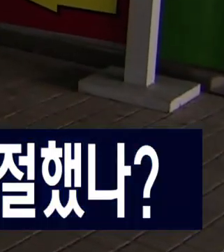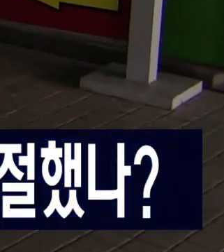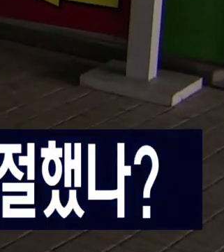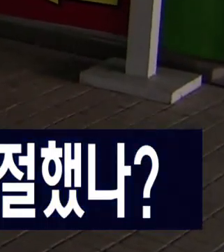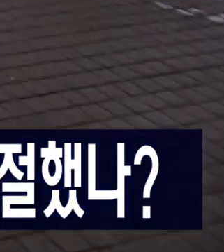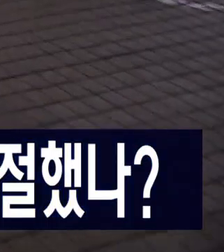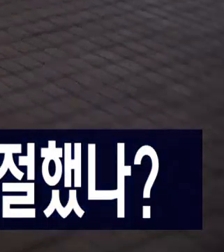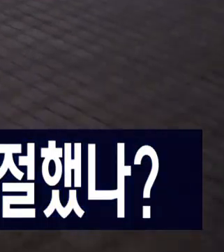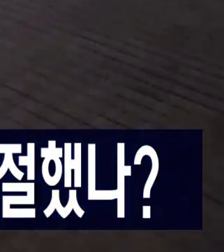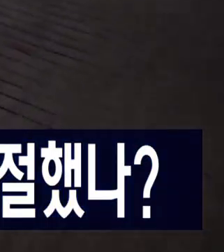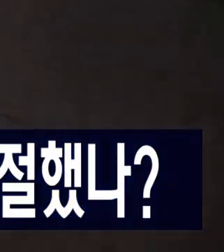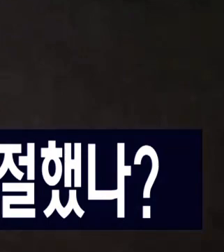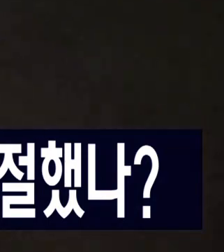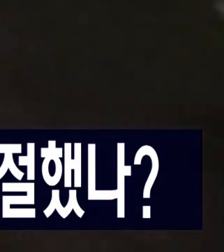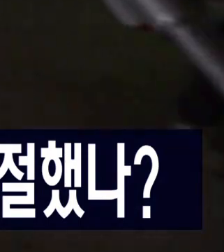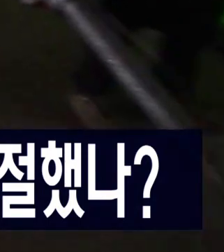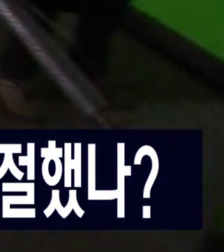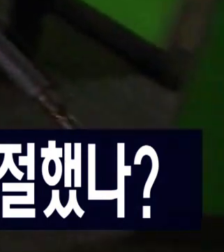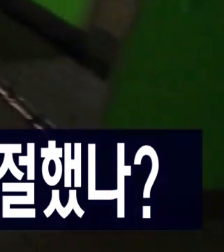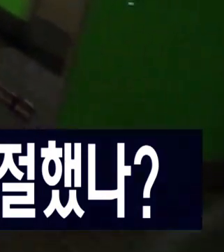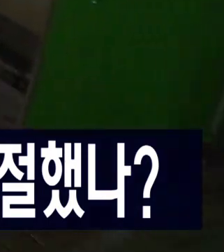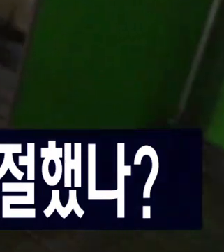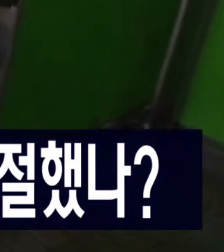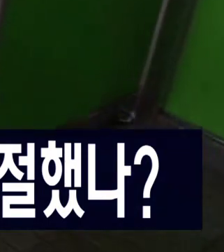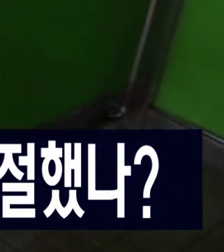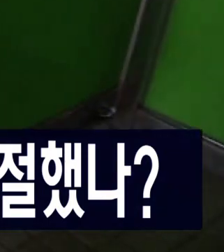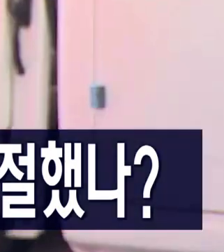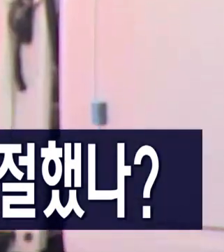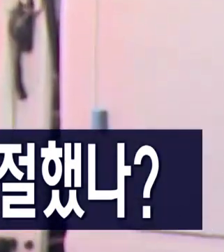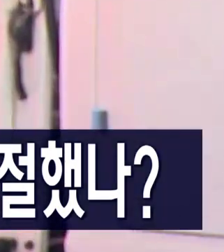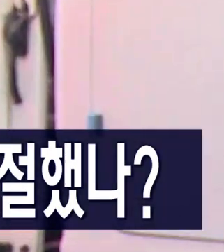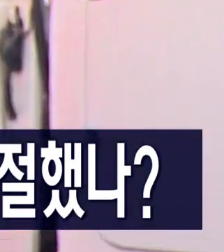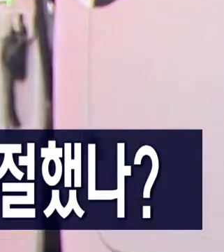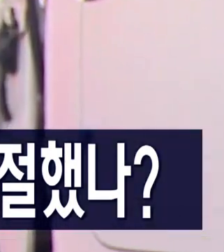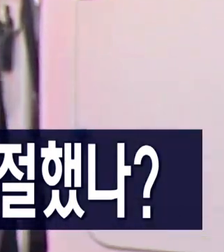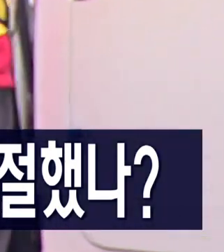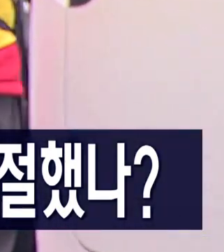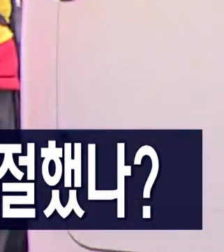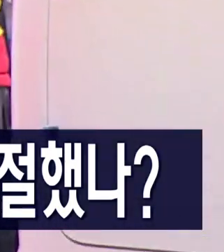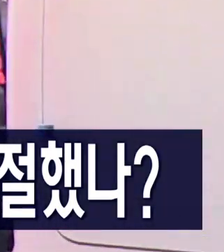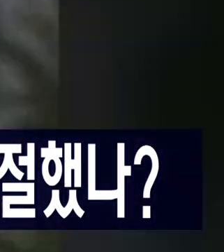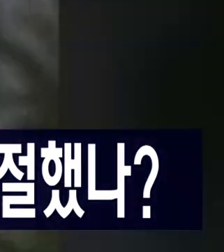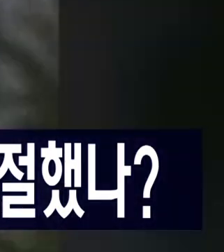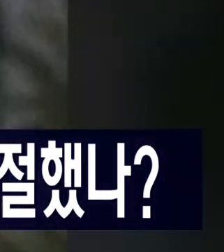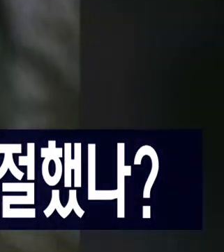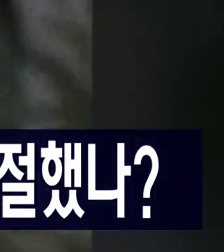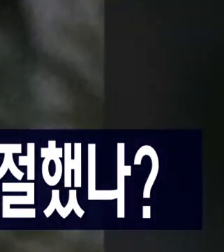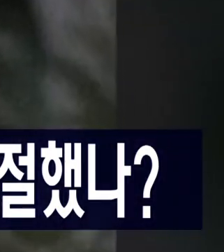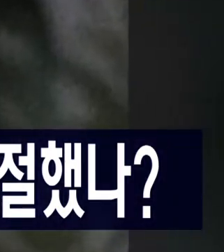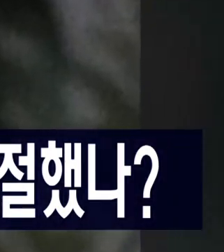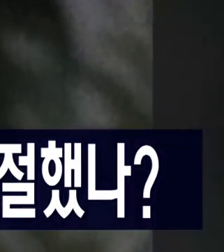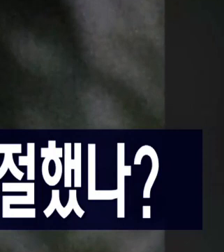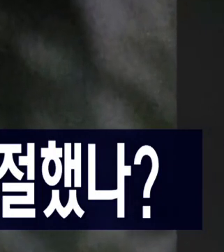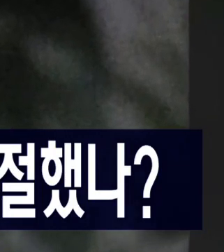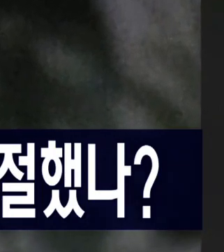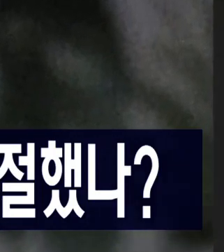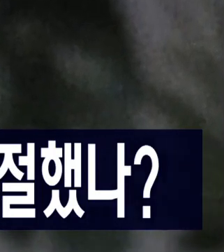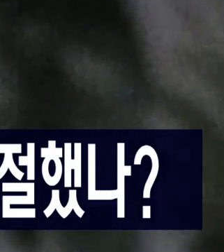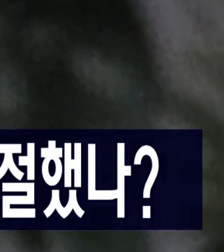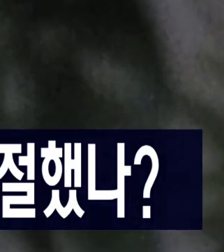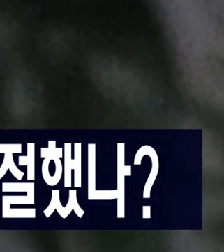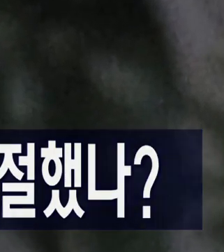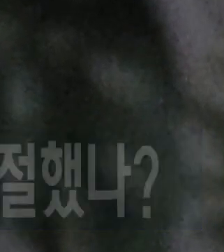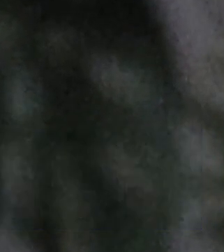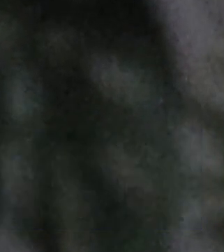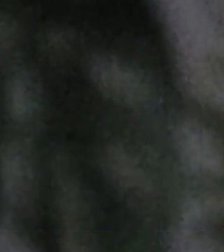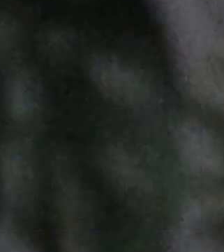북한 찜질방에서 빈대가 발견되기 닷새 전 방역당국에 같은 찜질방에서 빈대 확인 작업을 벌였었던 것으로 확인됐습니다. 초동 조치가 미흡했던 것 아니냐는